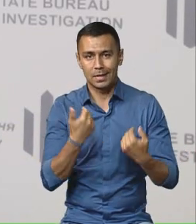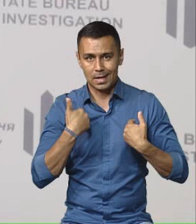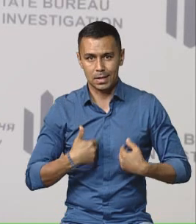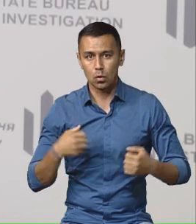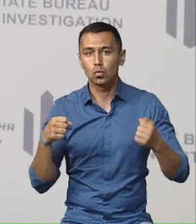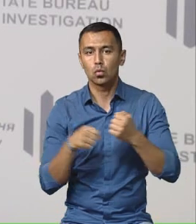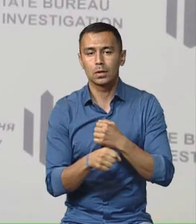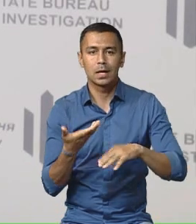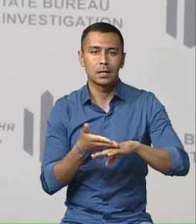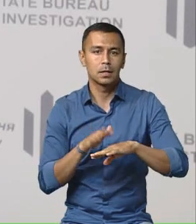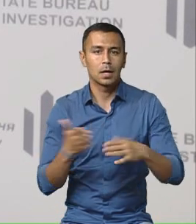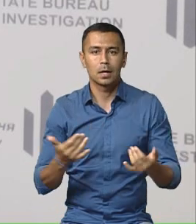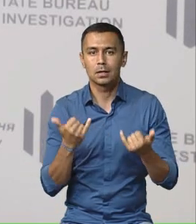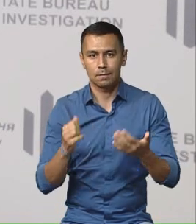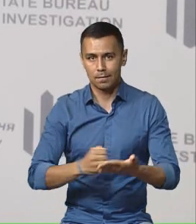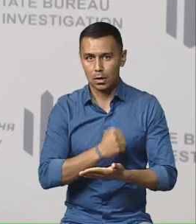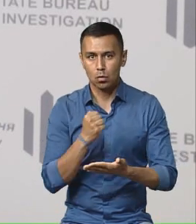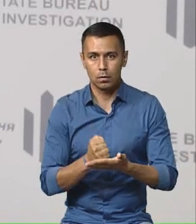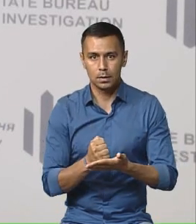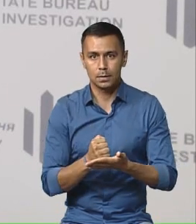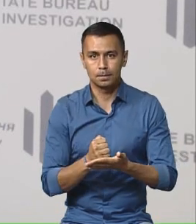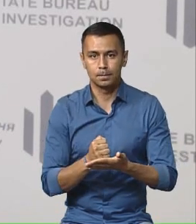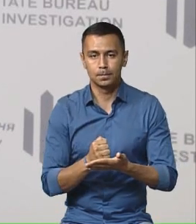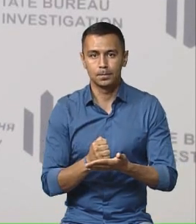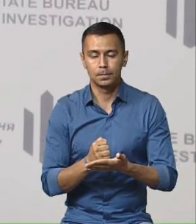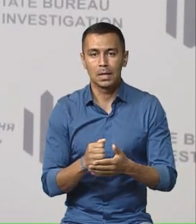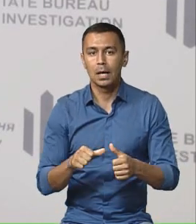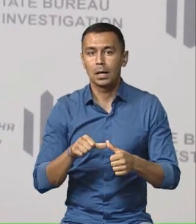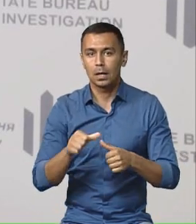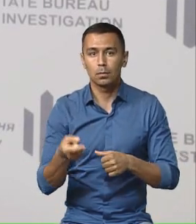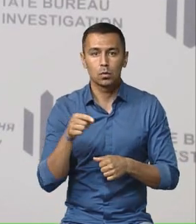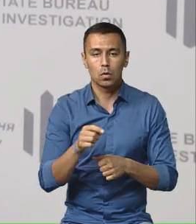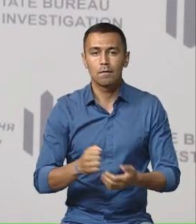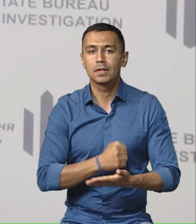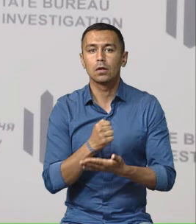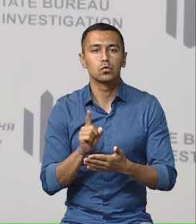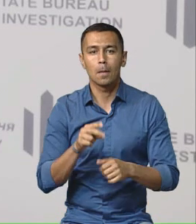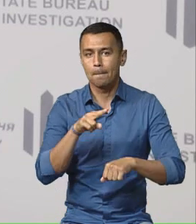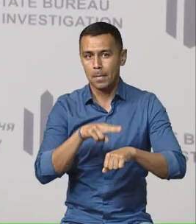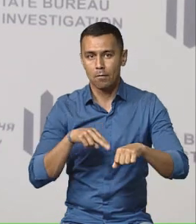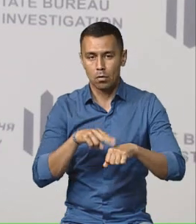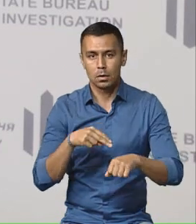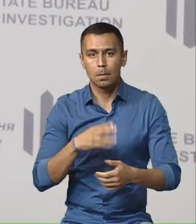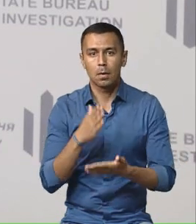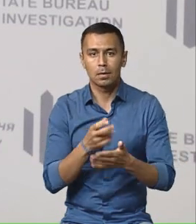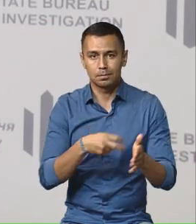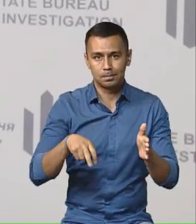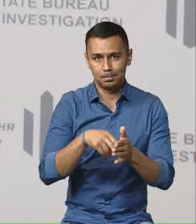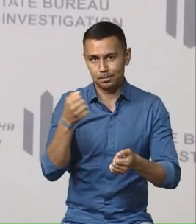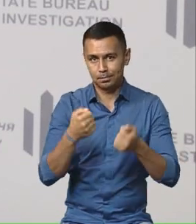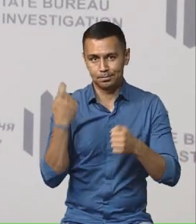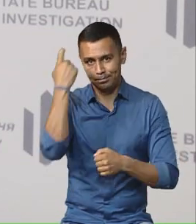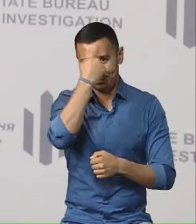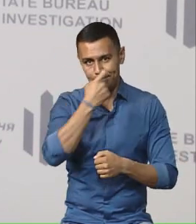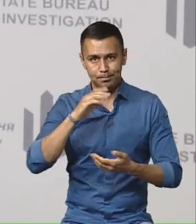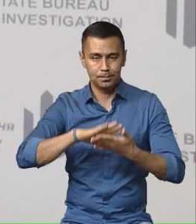ушкодження, тяжкість яких наразі встановлюється. Крім того, встановлено, що правоохоронець перебував за кермом в стані